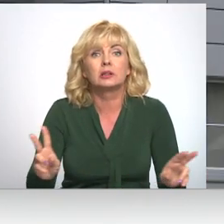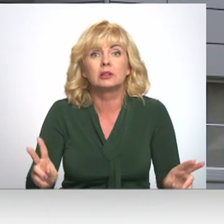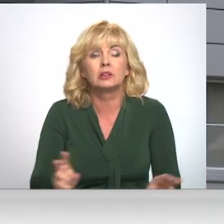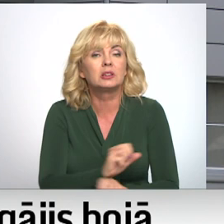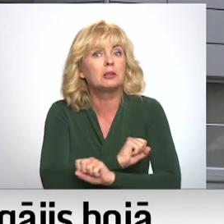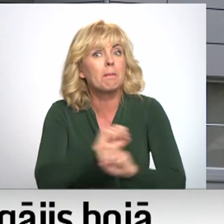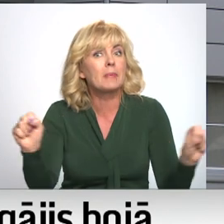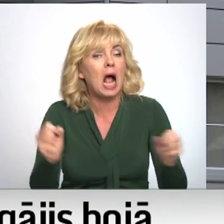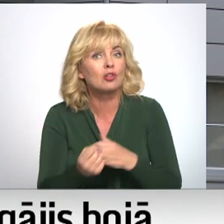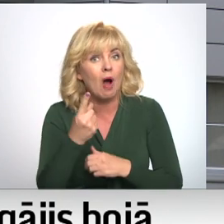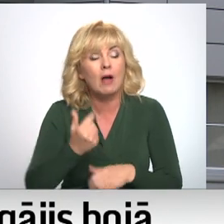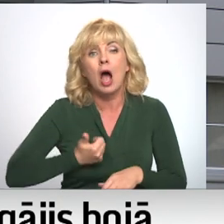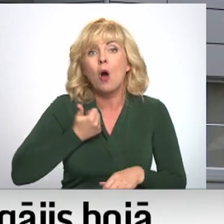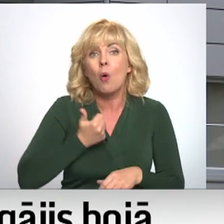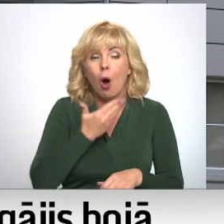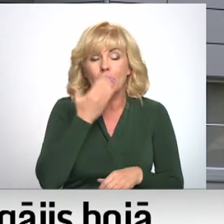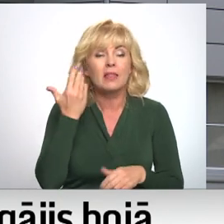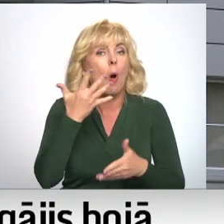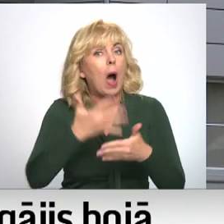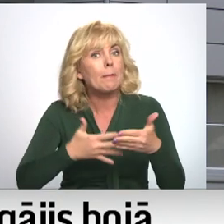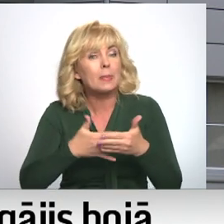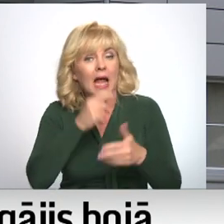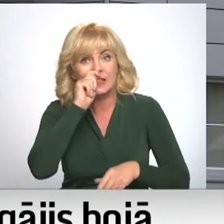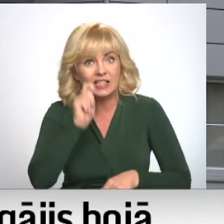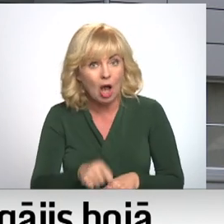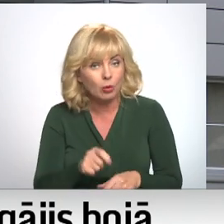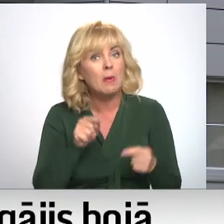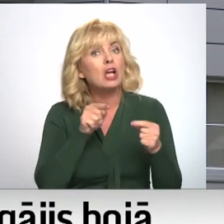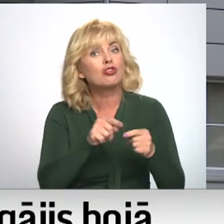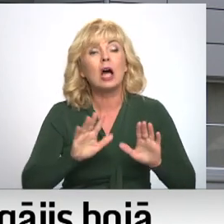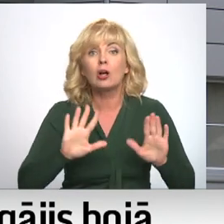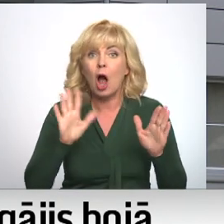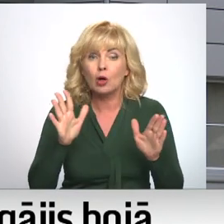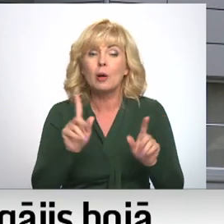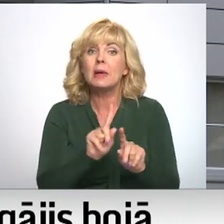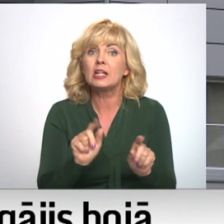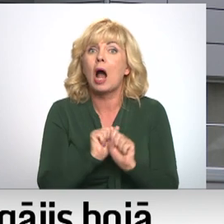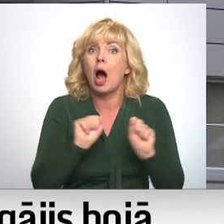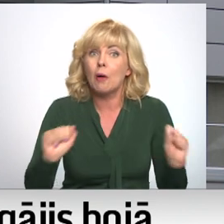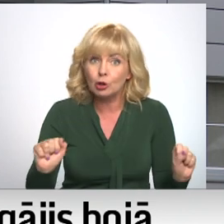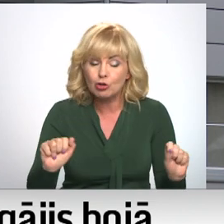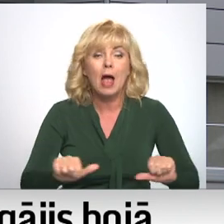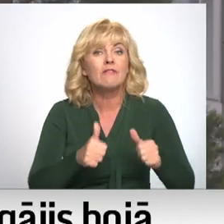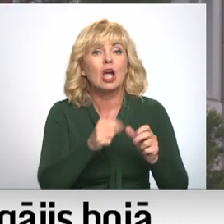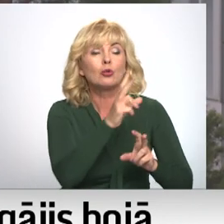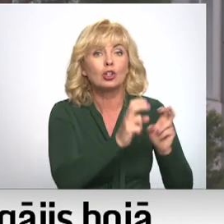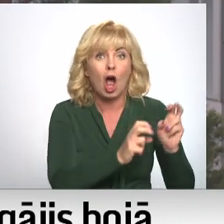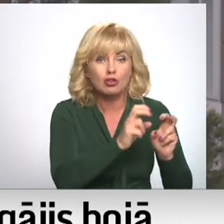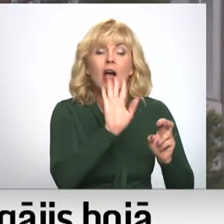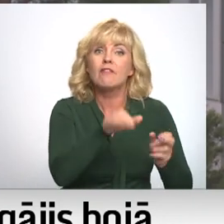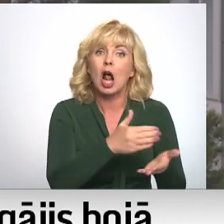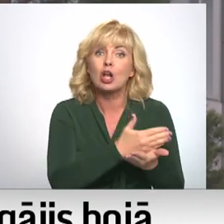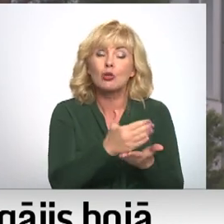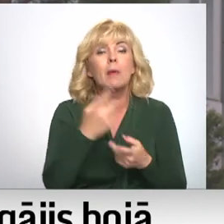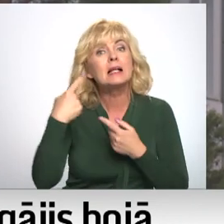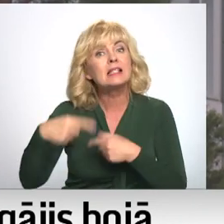avots. Kompānija vēl nav aplēsusi radītos zaudējumus, taču tā pret šādiem gadījumiem ir apdrošināta. Vienlaikus ražošana varēšot tik turpināt